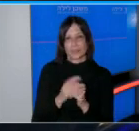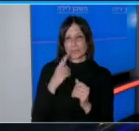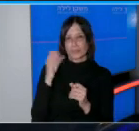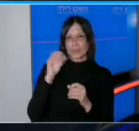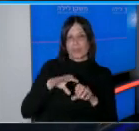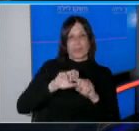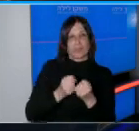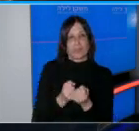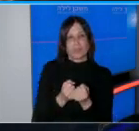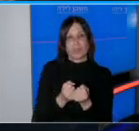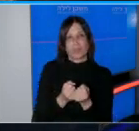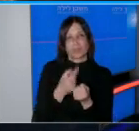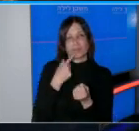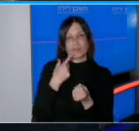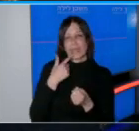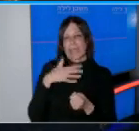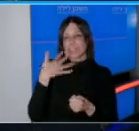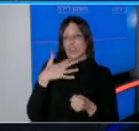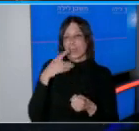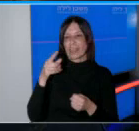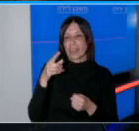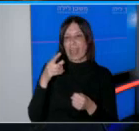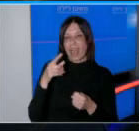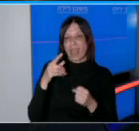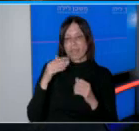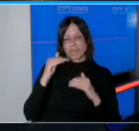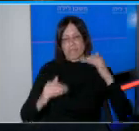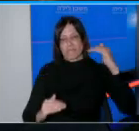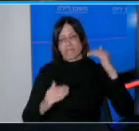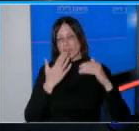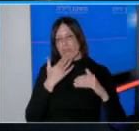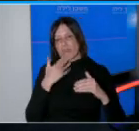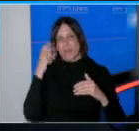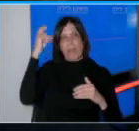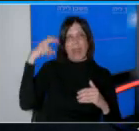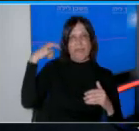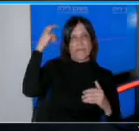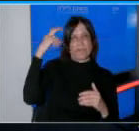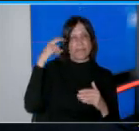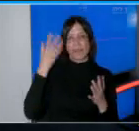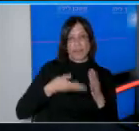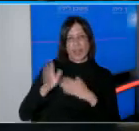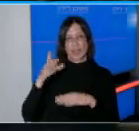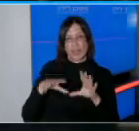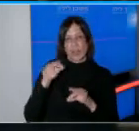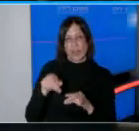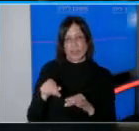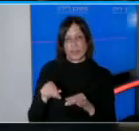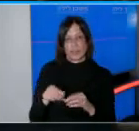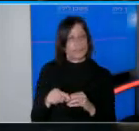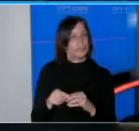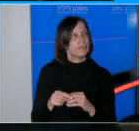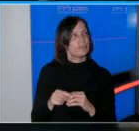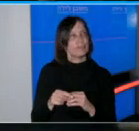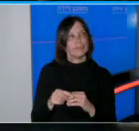המשבר הזה והראה לנו עד כמה קיצוניים הפערים בין היהודים לערבים. לאן הולכים עם הבחירות האלו? תראה, אני גם רוצה שהבחירות